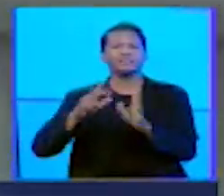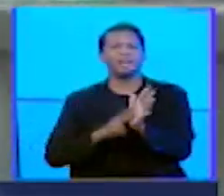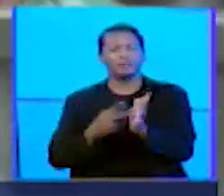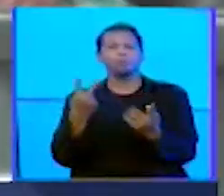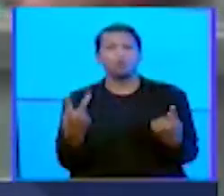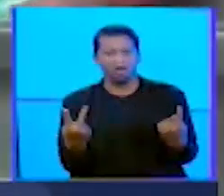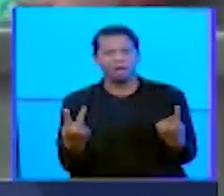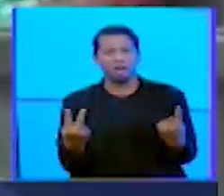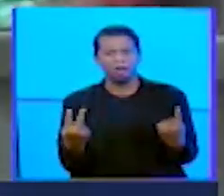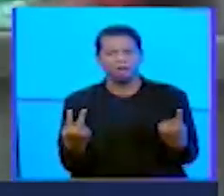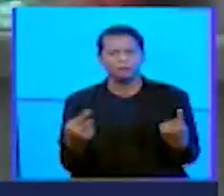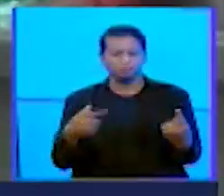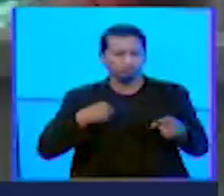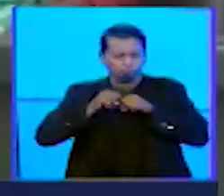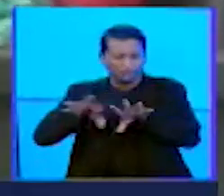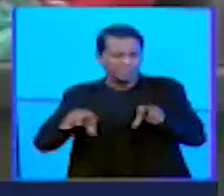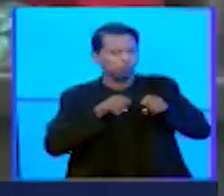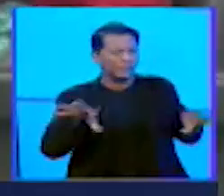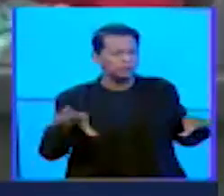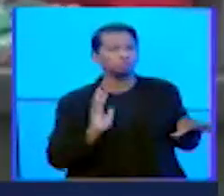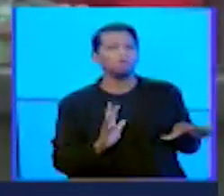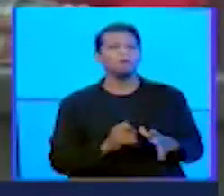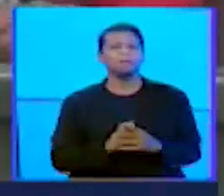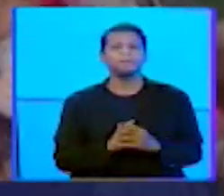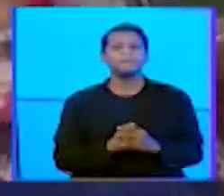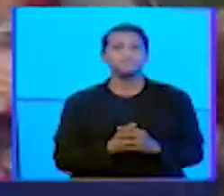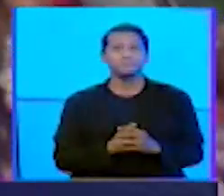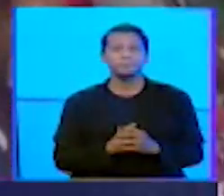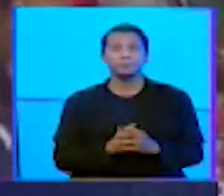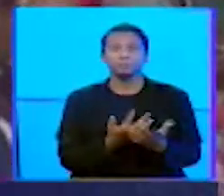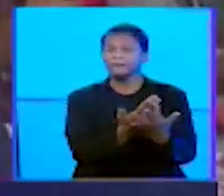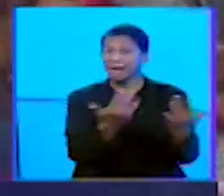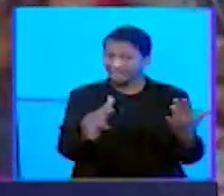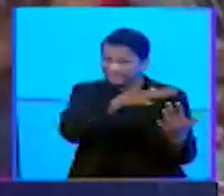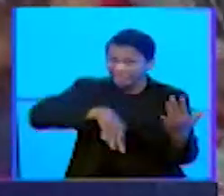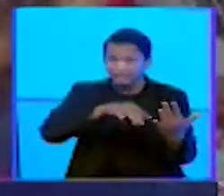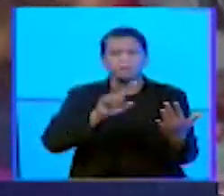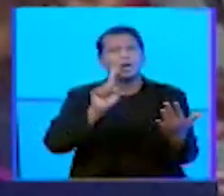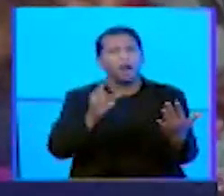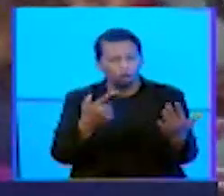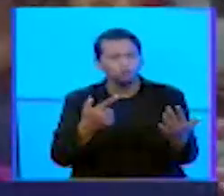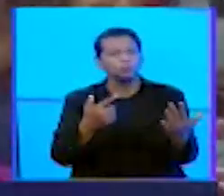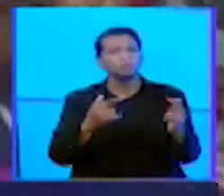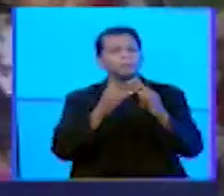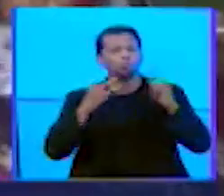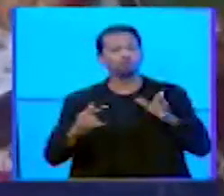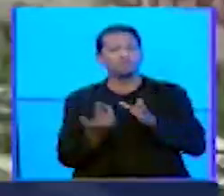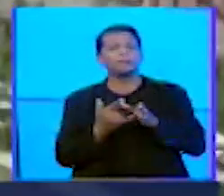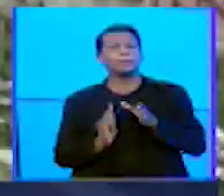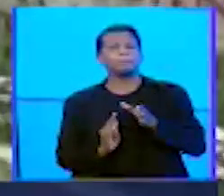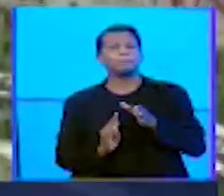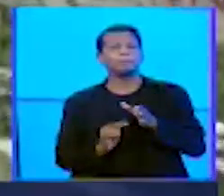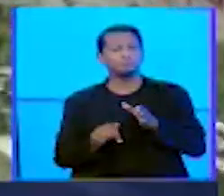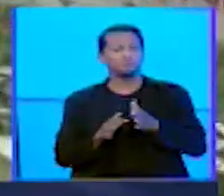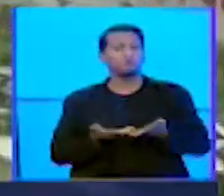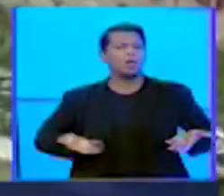masyarakat. Warga diminta tetap bertahan di pengungsian hingga kondisi benar-benar aman. Hingga kini status Gunung Merapi masih berada